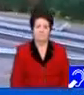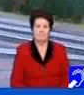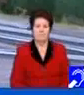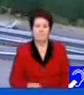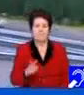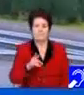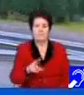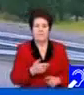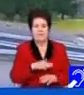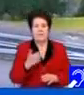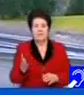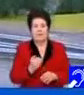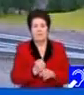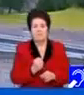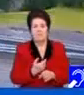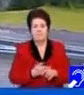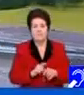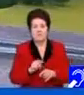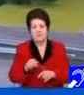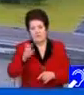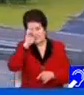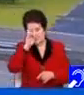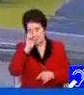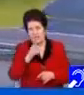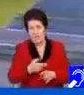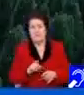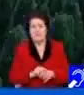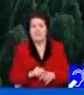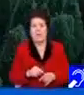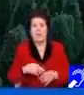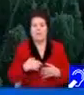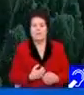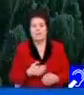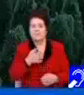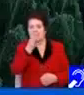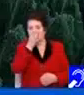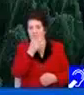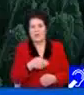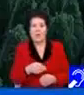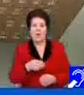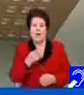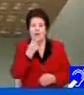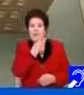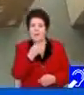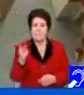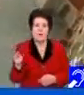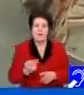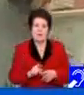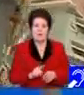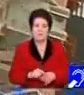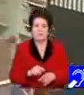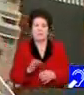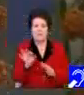Un tărâm asemănător celui din Țara lui Gulliver este creat cu migală de câțiva pasionați din Chișinău. Imagini cu trenulețe și tuneluri în